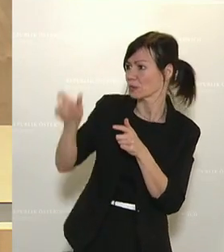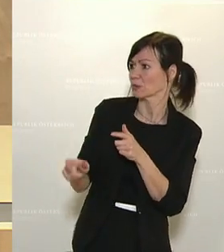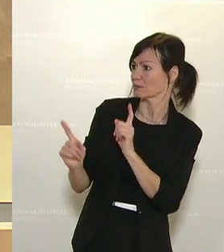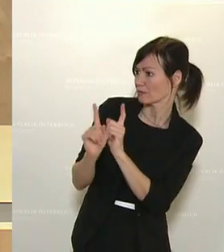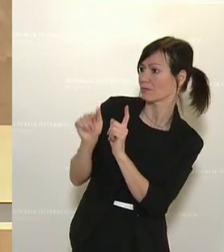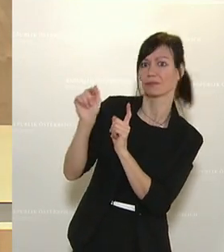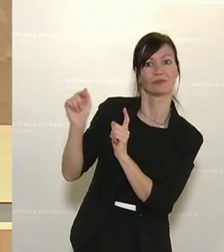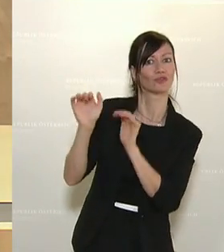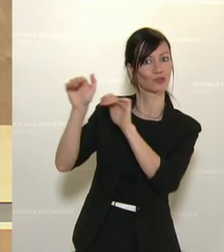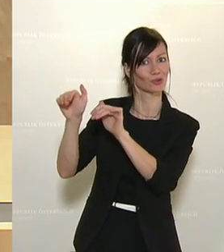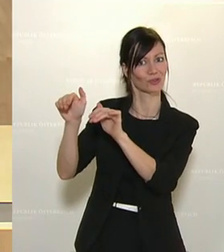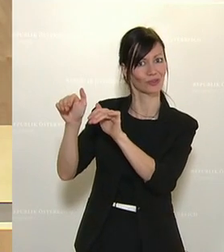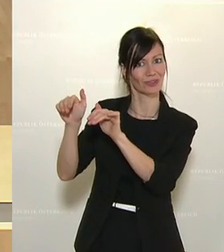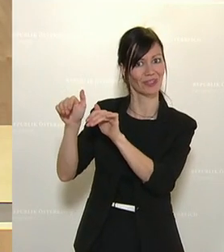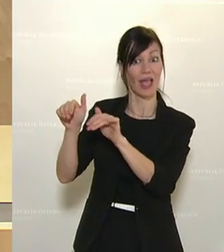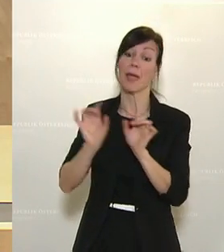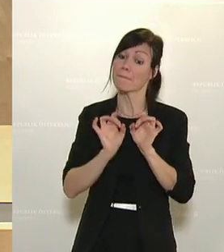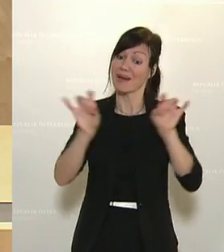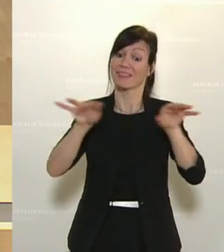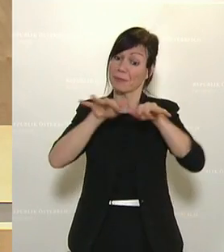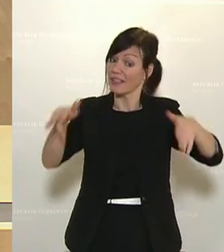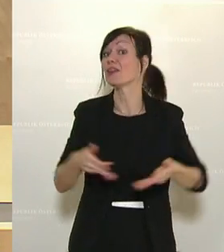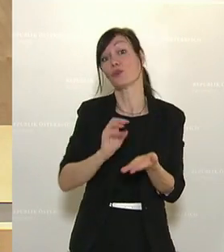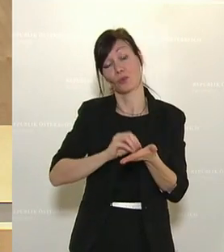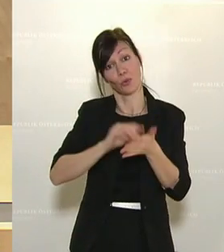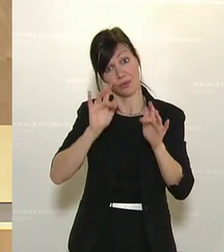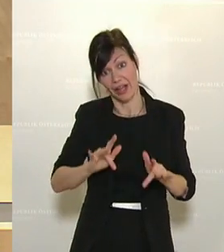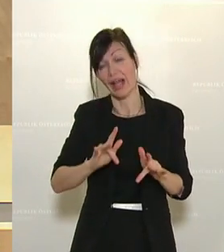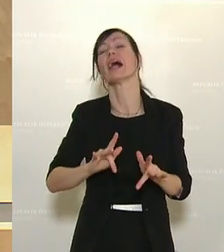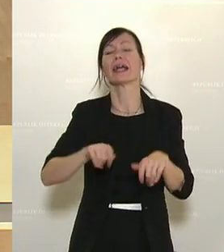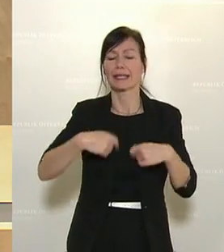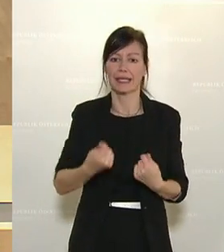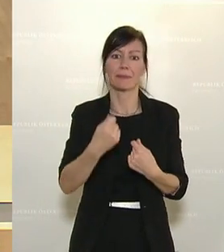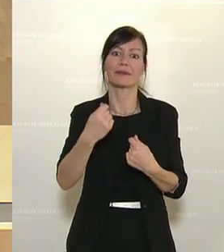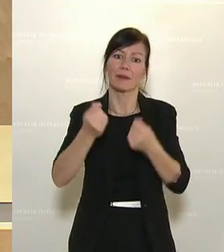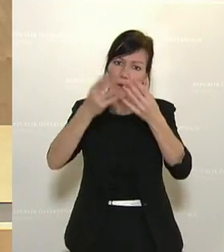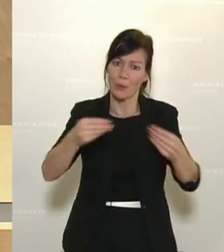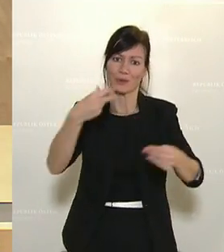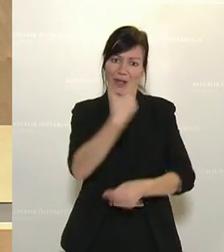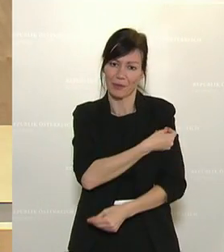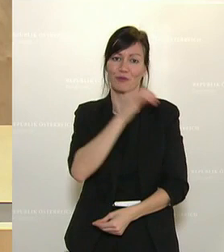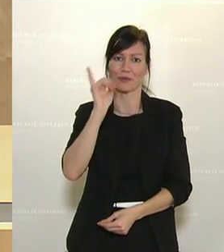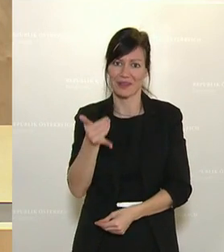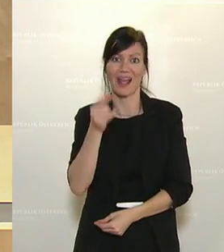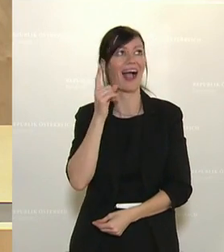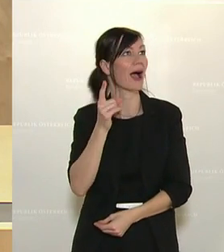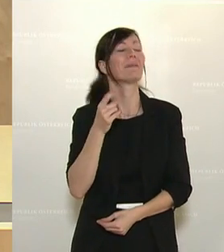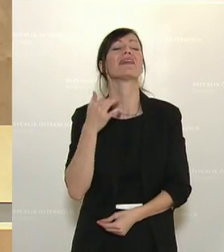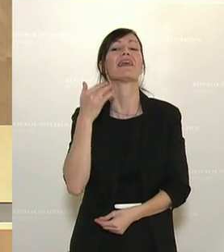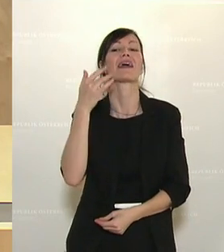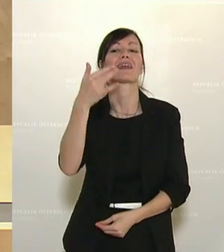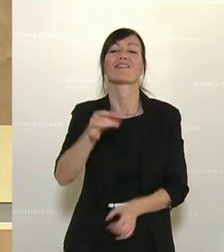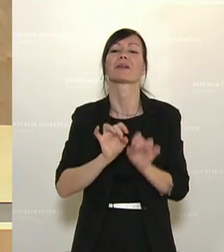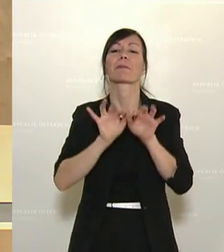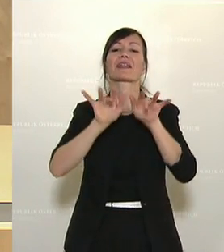ist da, es wird noch ein weiter Weg, ja, aber es gibt die Hoffnung und es wird diese Pandemie auch irgendwann bewältigt